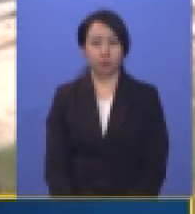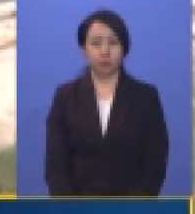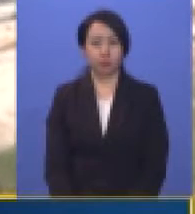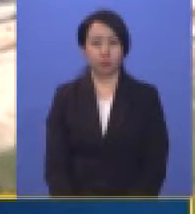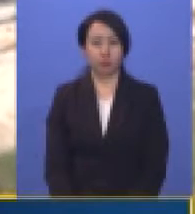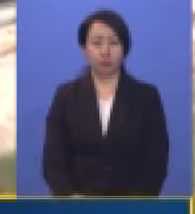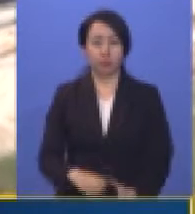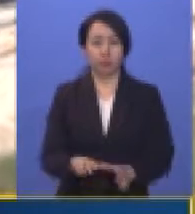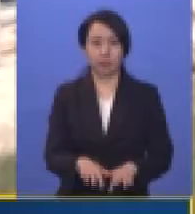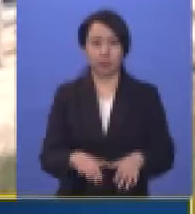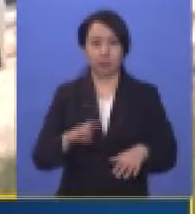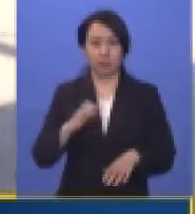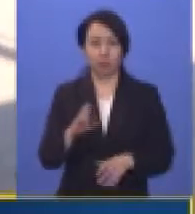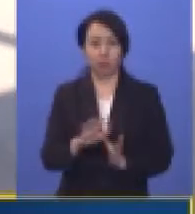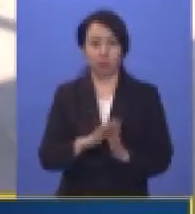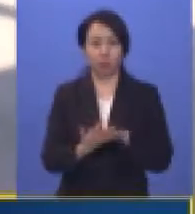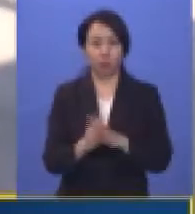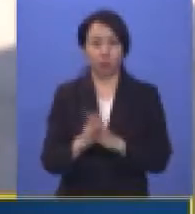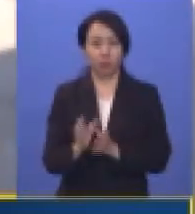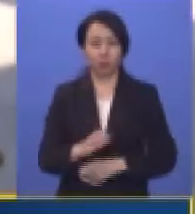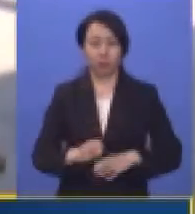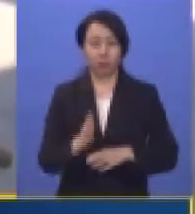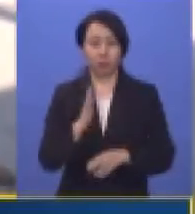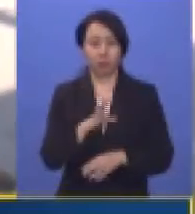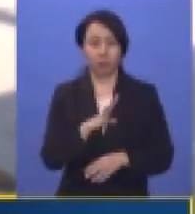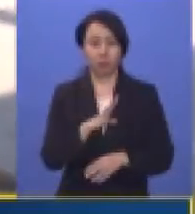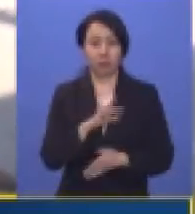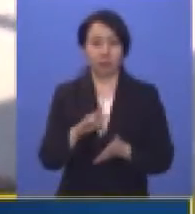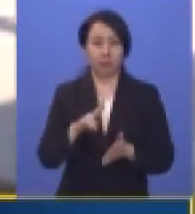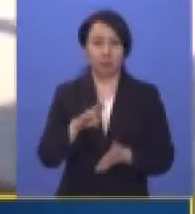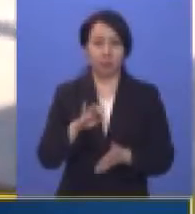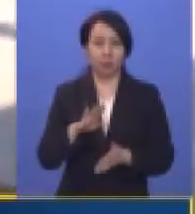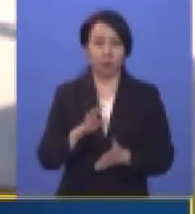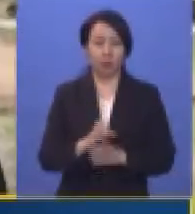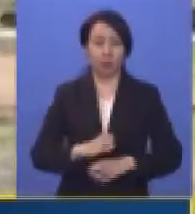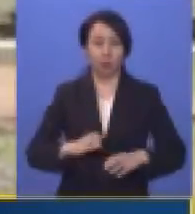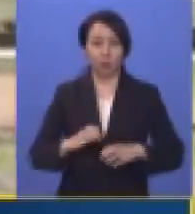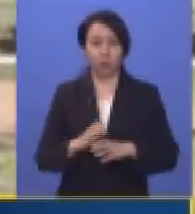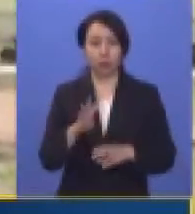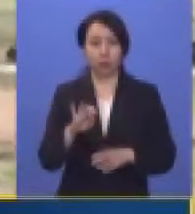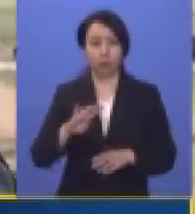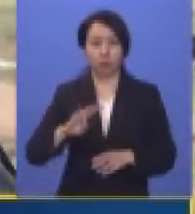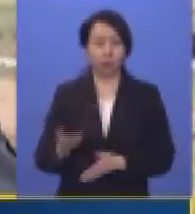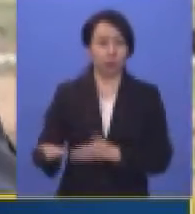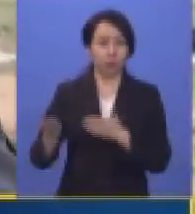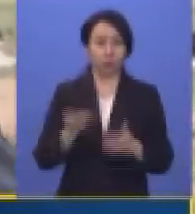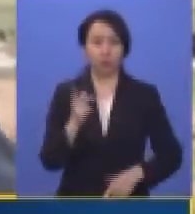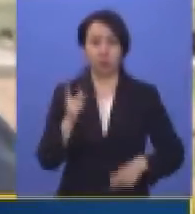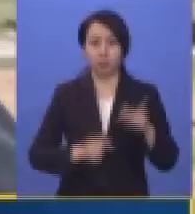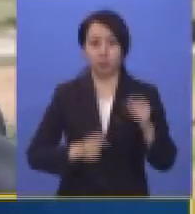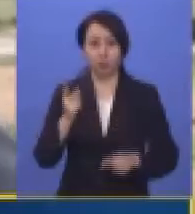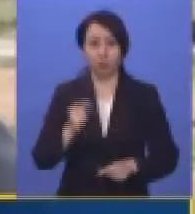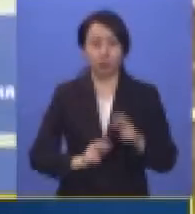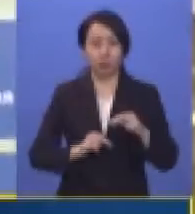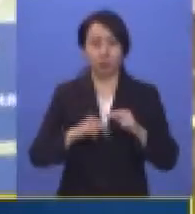Ең алдымен сенатор Тайынша ауданының Қарағаш ауылына соқты. Ол астық стем серттестігі тұрғызып жатқан 400 басқа шақталған сүт тауарлы